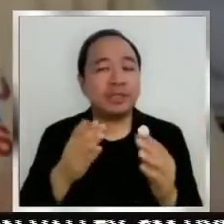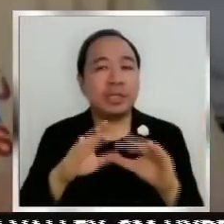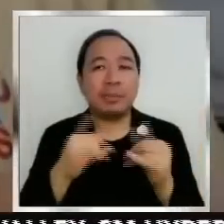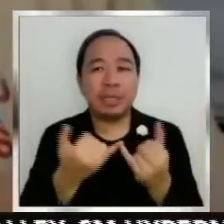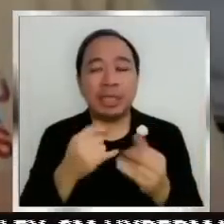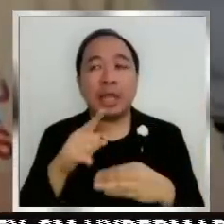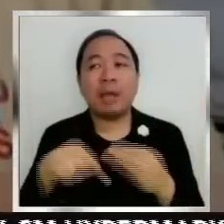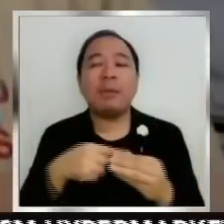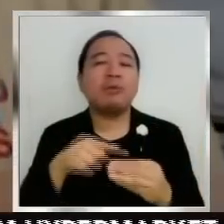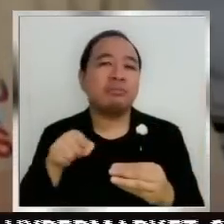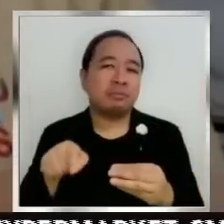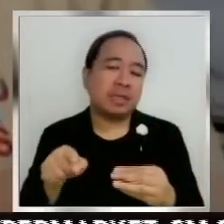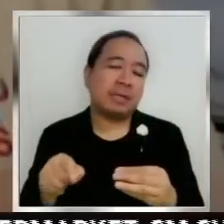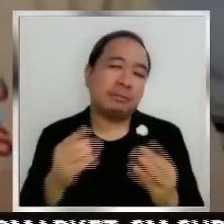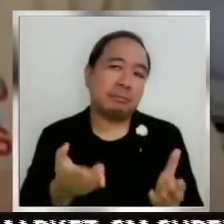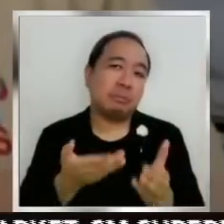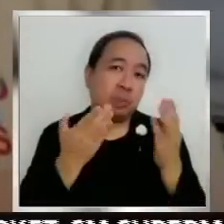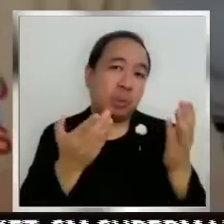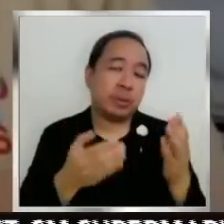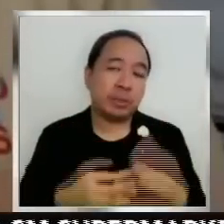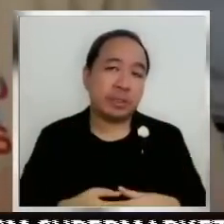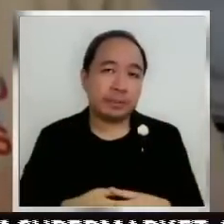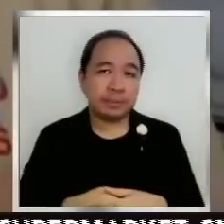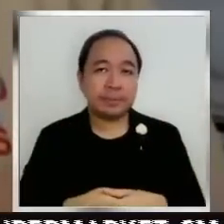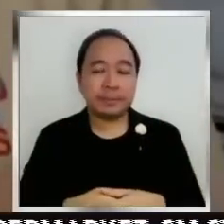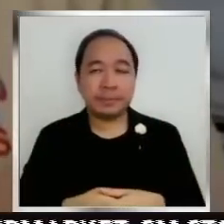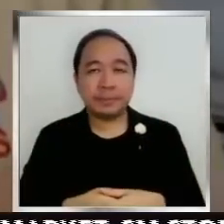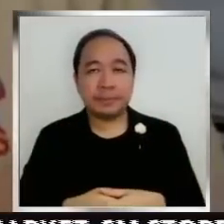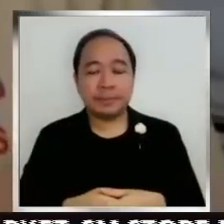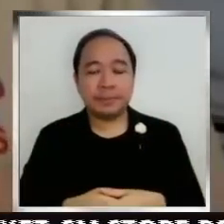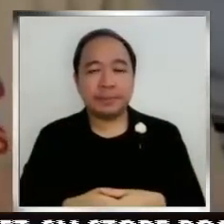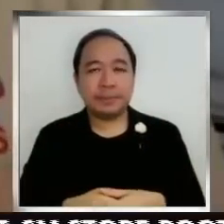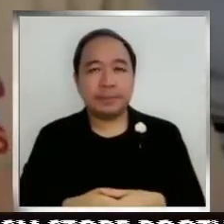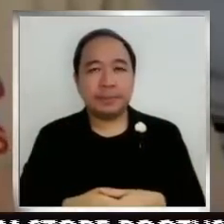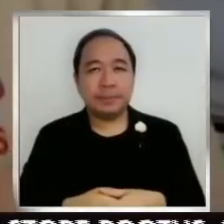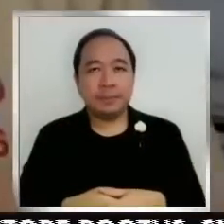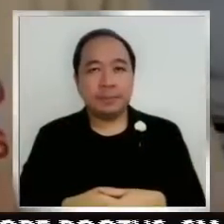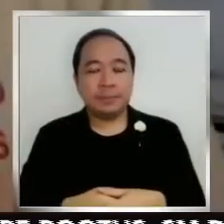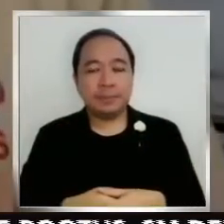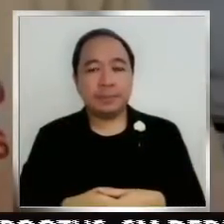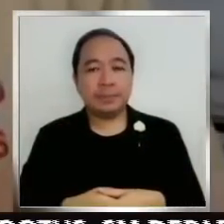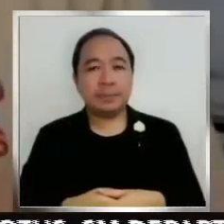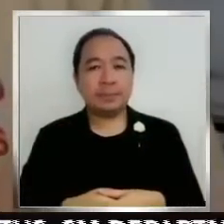sa GMA Integrated News, Tina Panganiban Perez, Nakatutok, 24 horas.